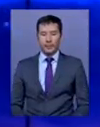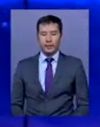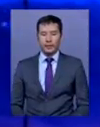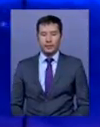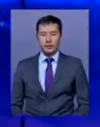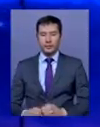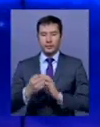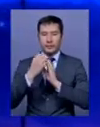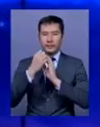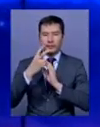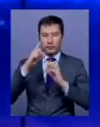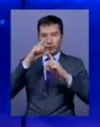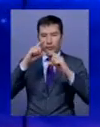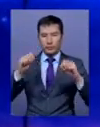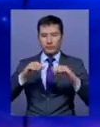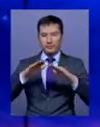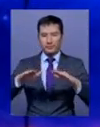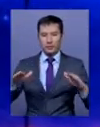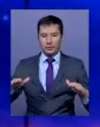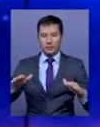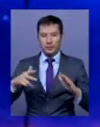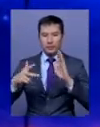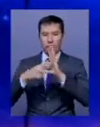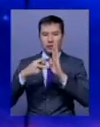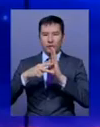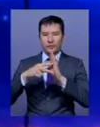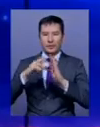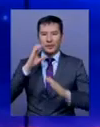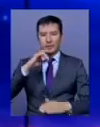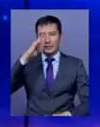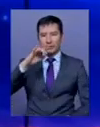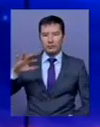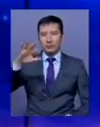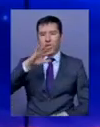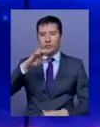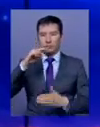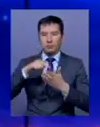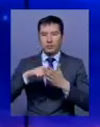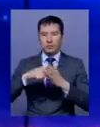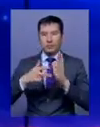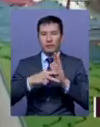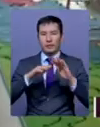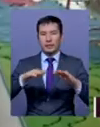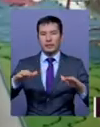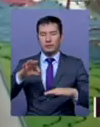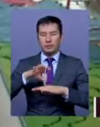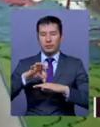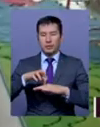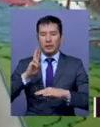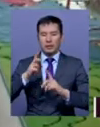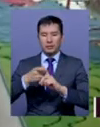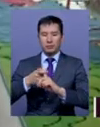12 школьников заболели коронавирусом в 8 учебных заведениях Северо-Казахстанской области. Как сообщил официальный представитель Минздрава